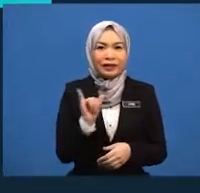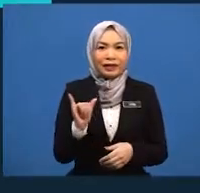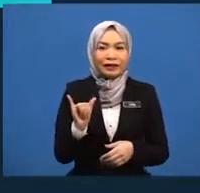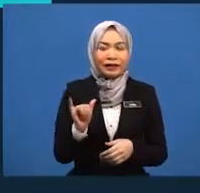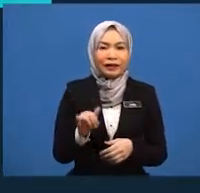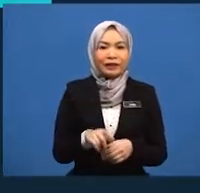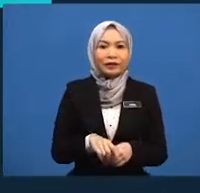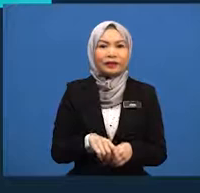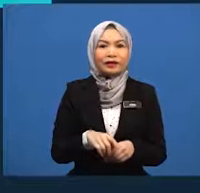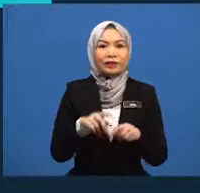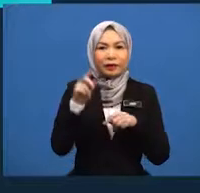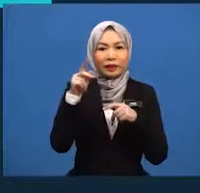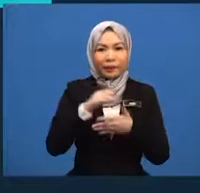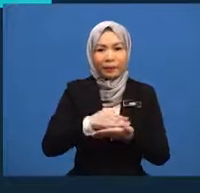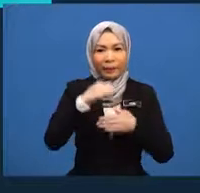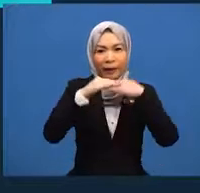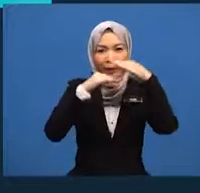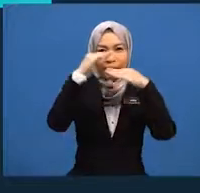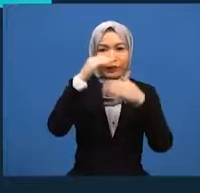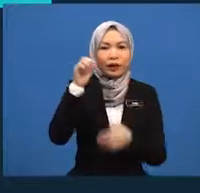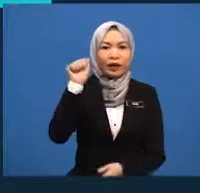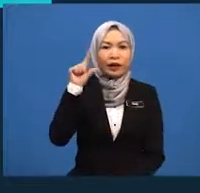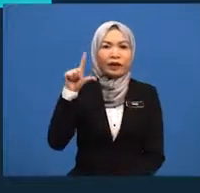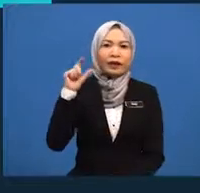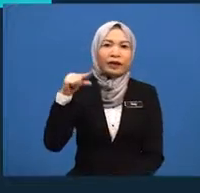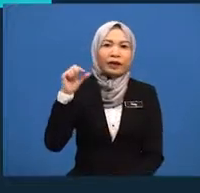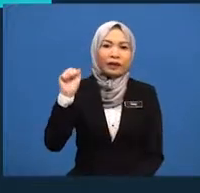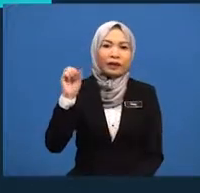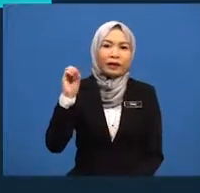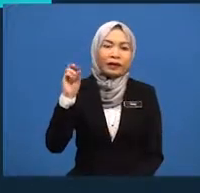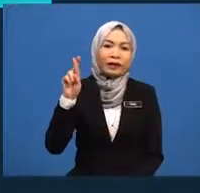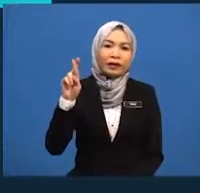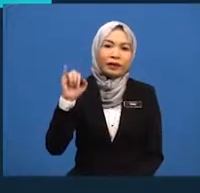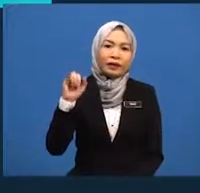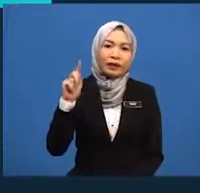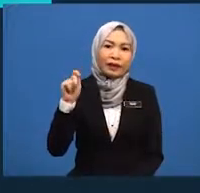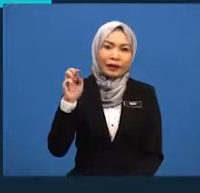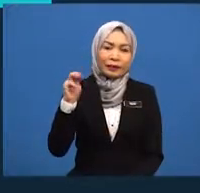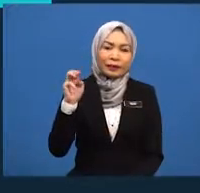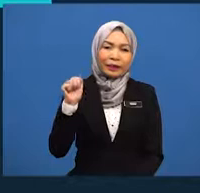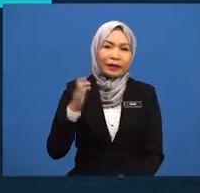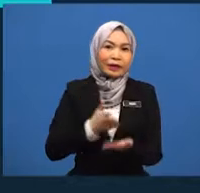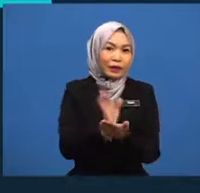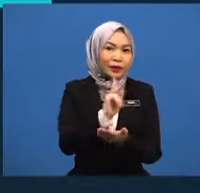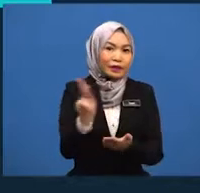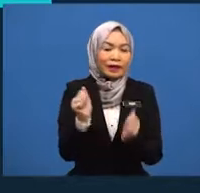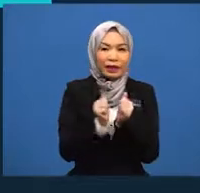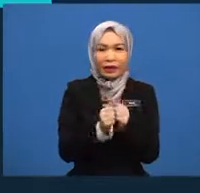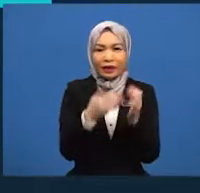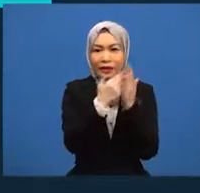pembangunan algoritma. Kali ini, kita akan meneruskan dengan standard pembelajaran